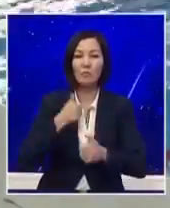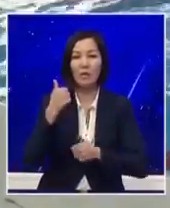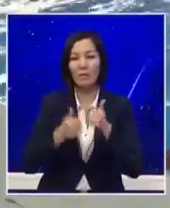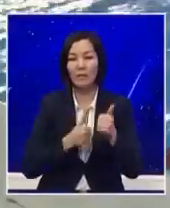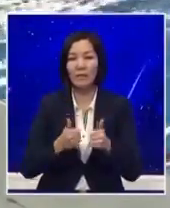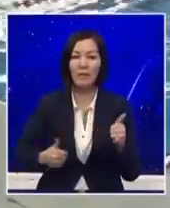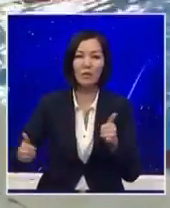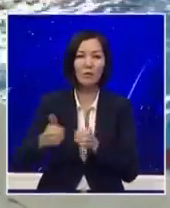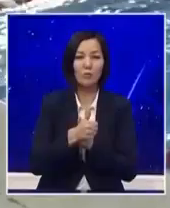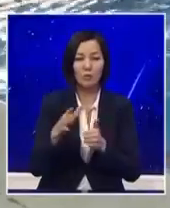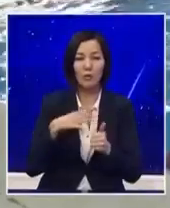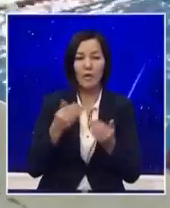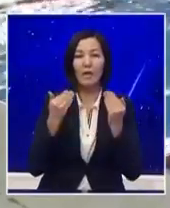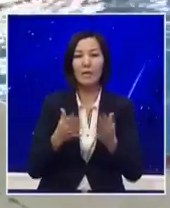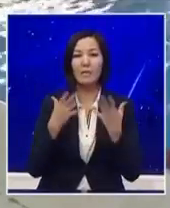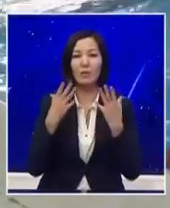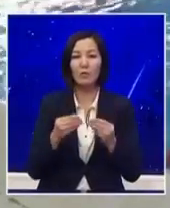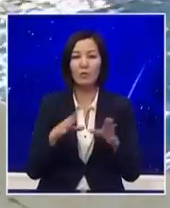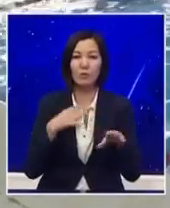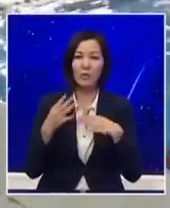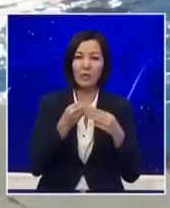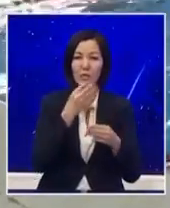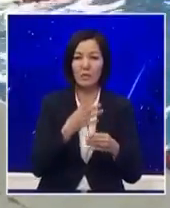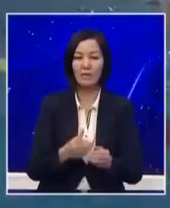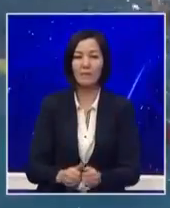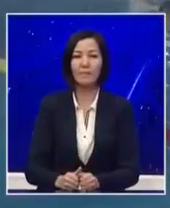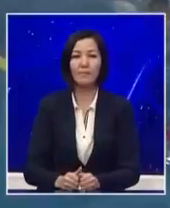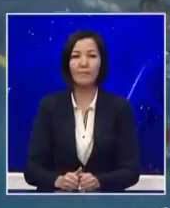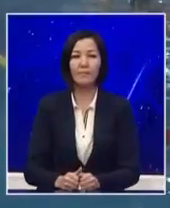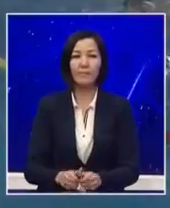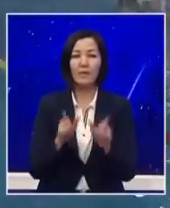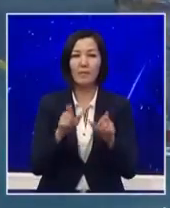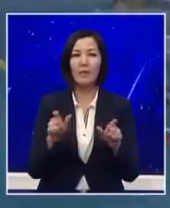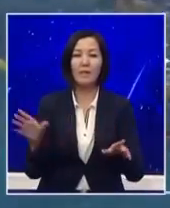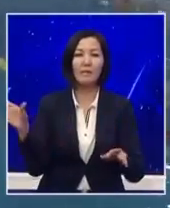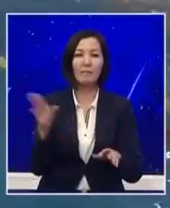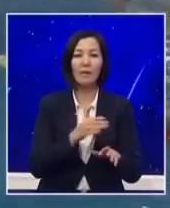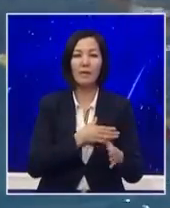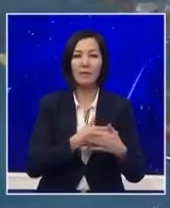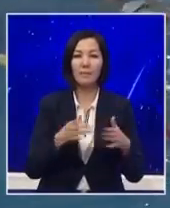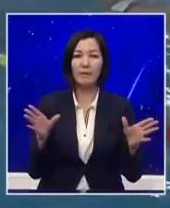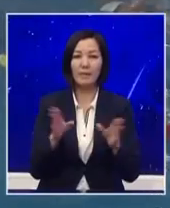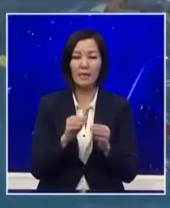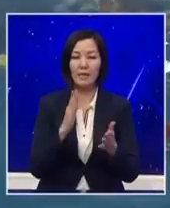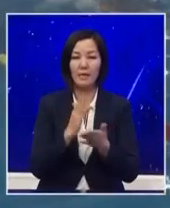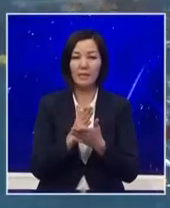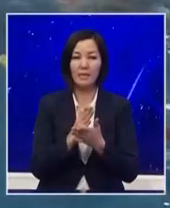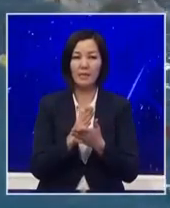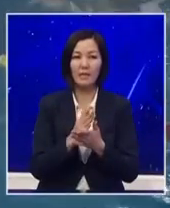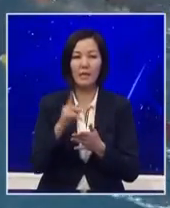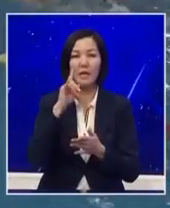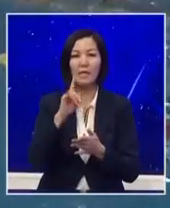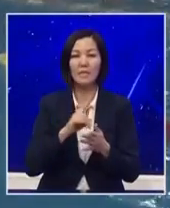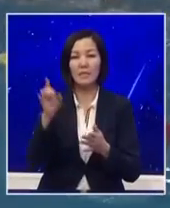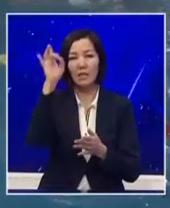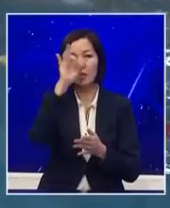де өздік шыққан. Қазіргі бабы да жаман емес. Балалардың бәрін бөлмей, бәріміз бірге қатысамыз. Мысалға айтқанда, Қазақстан